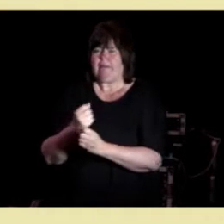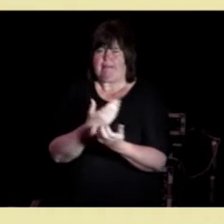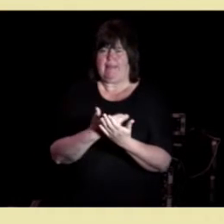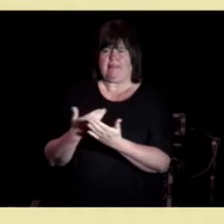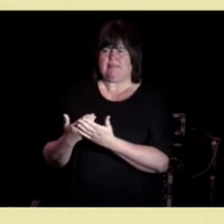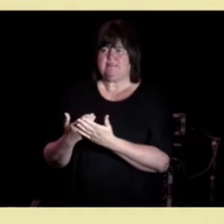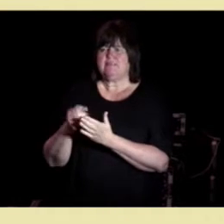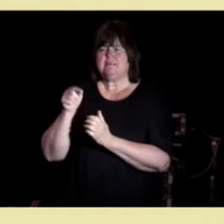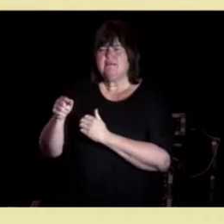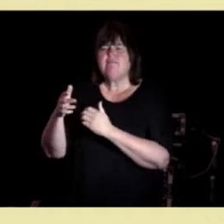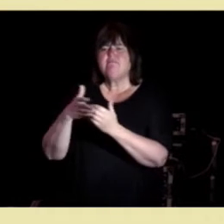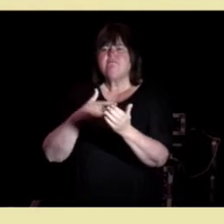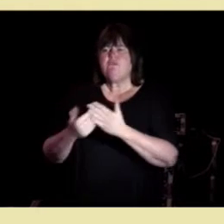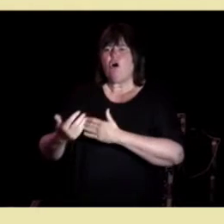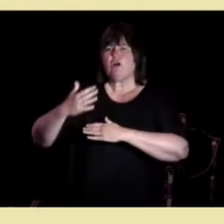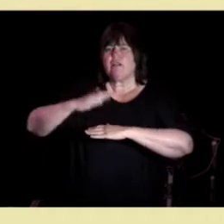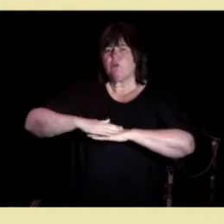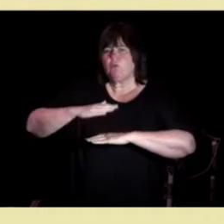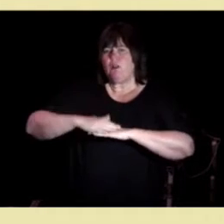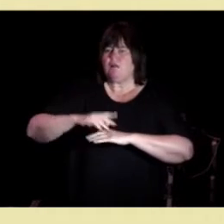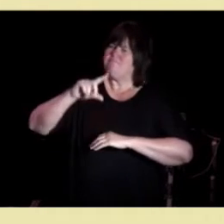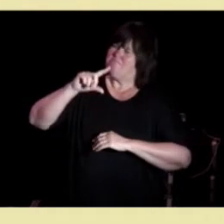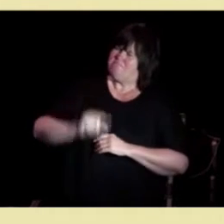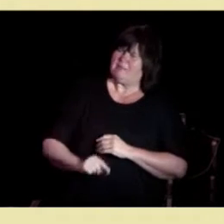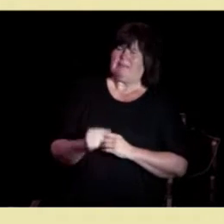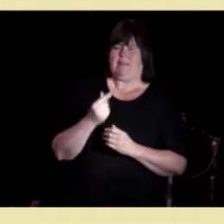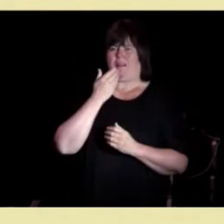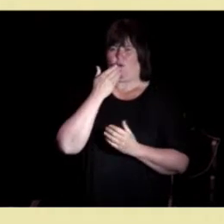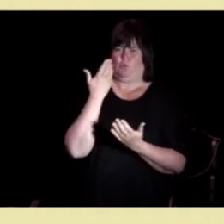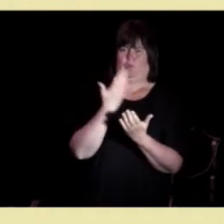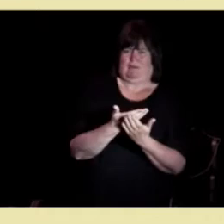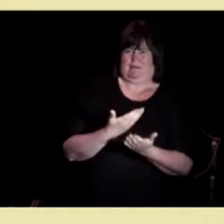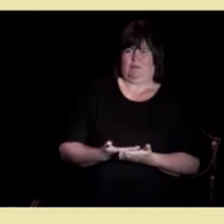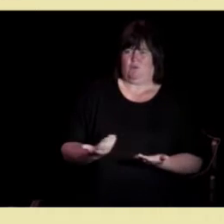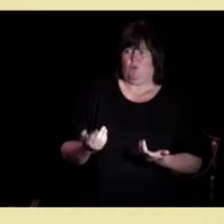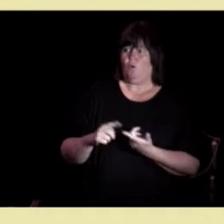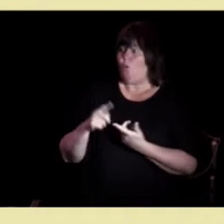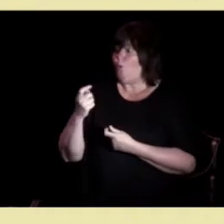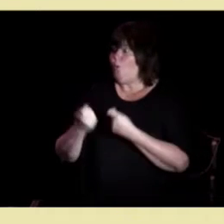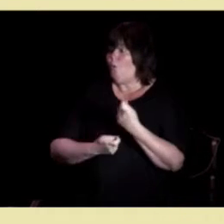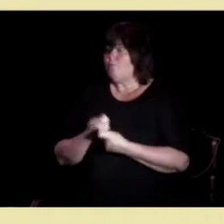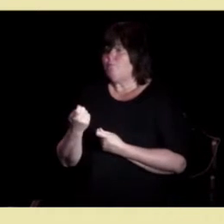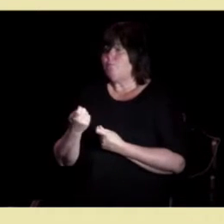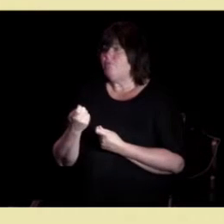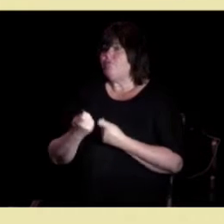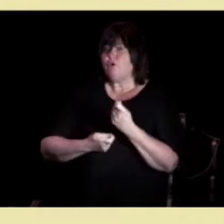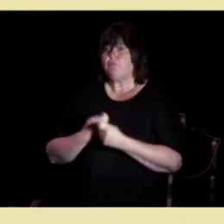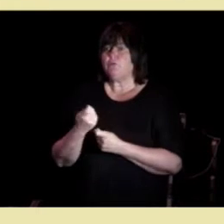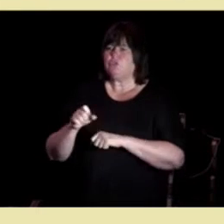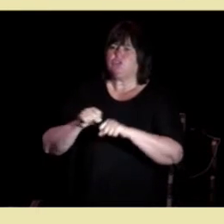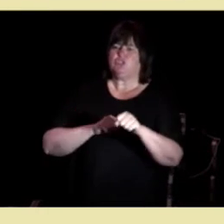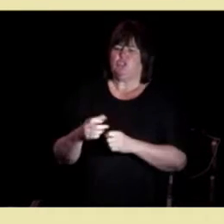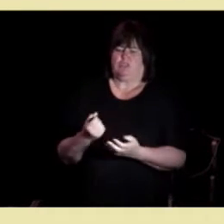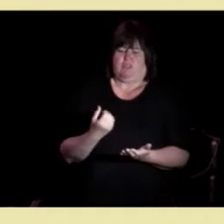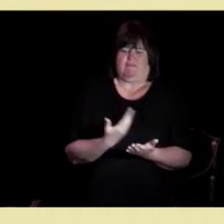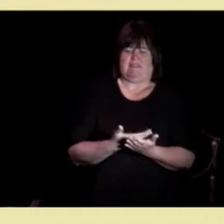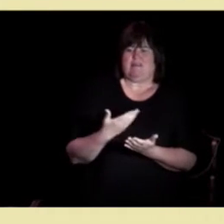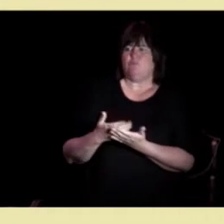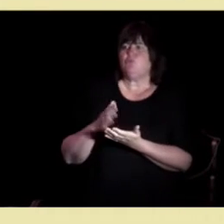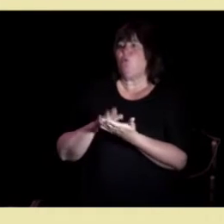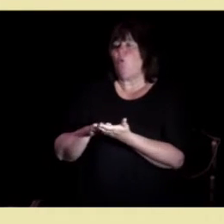er mindre veldokumentert, og hvor forbruket i stor grad styres av tilbud og